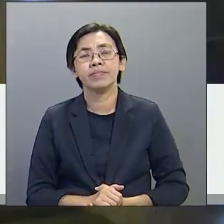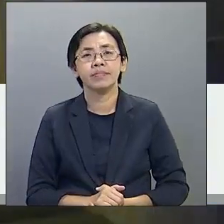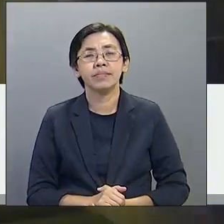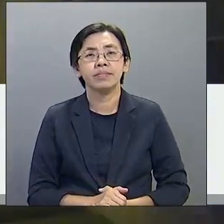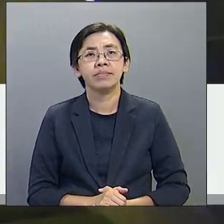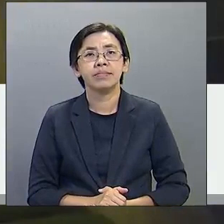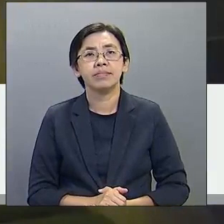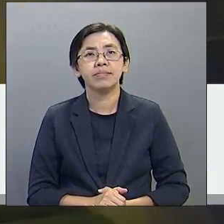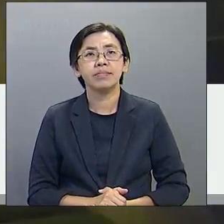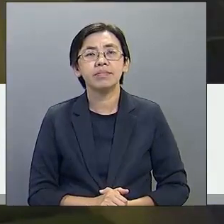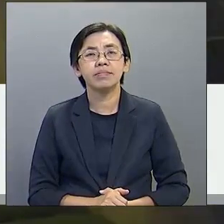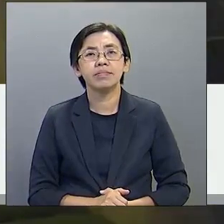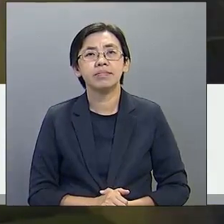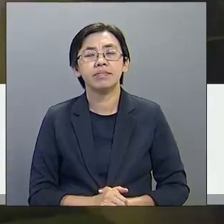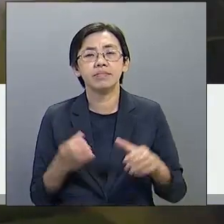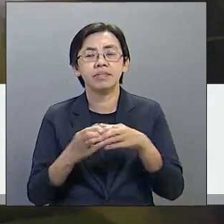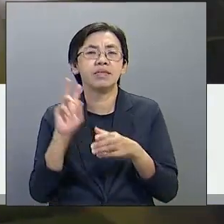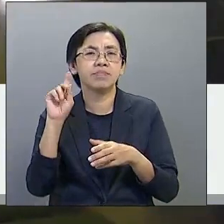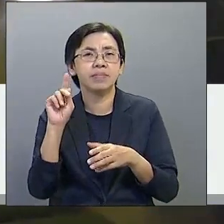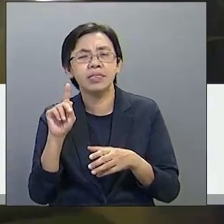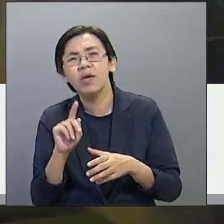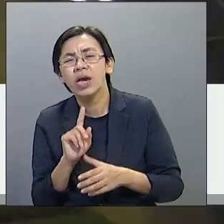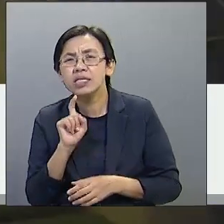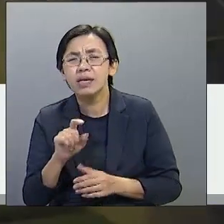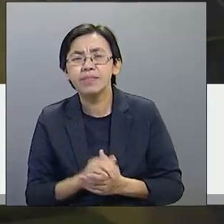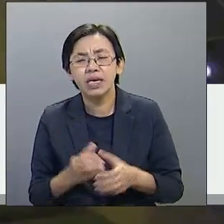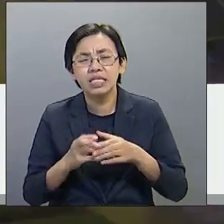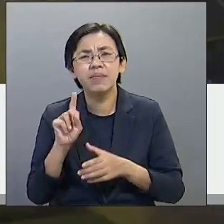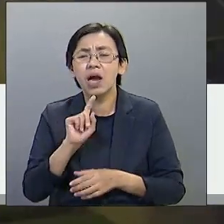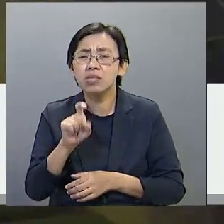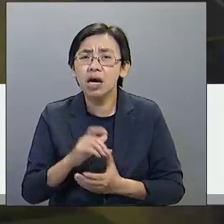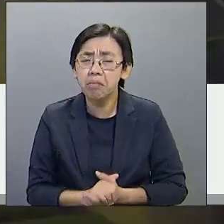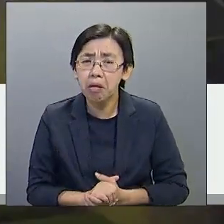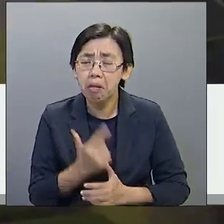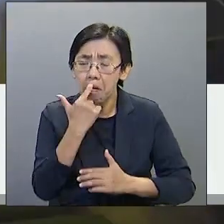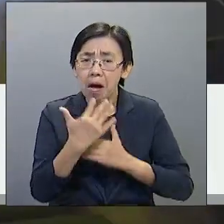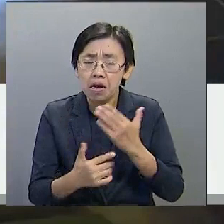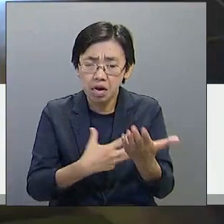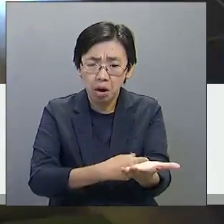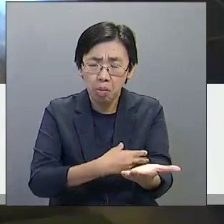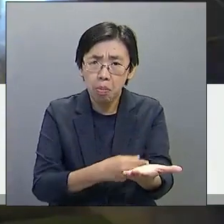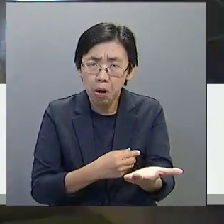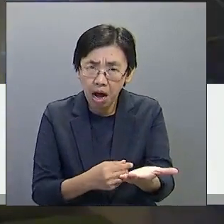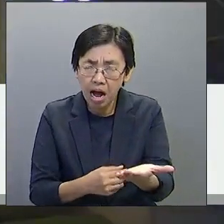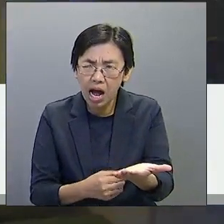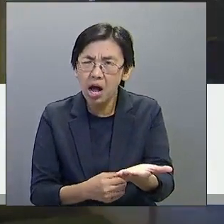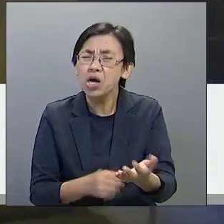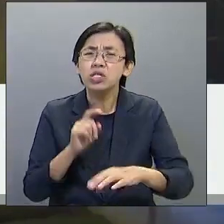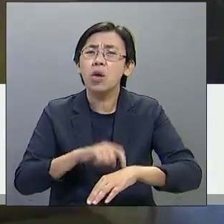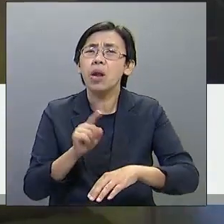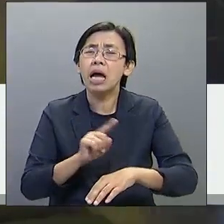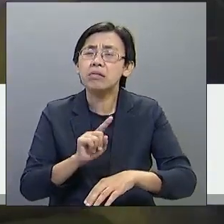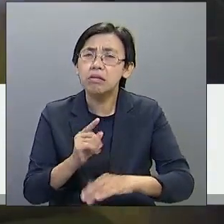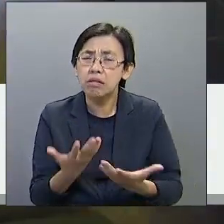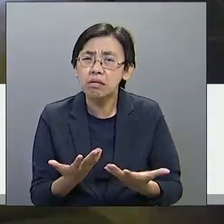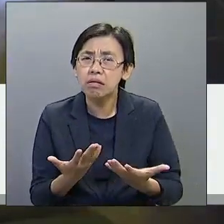ไปหาข้อมูลเพิ่มเติมคือทีมข่าวก็พยายามจะถามว่าปริมาณนี้เนี่ยเป็นช่วงเวลาที่เกิดเหตุหรือเป็นขณะตรวจในเ